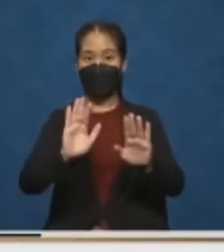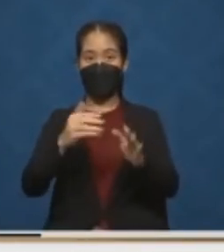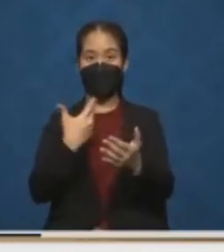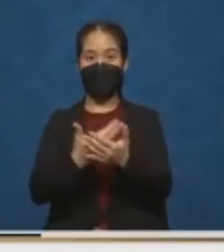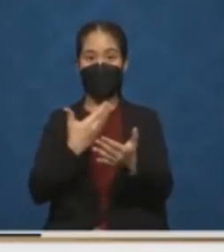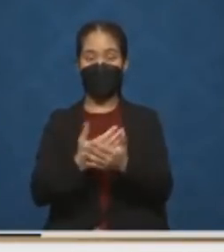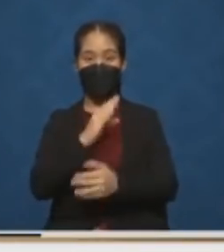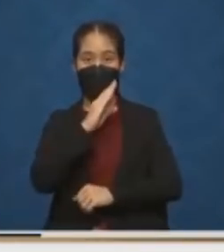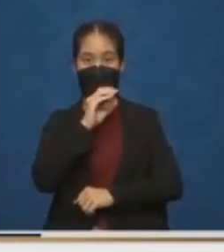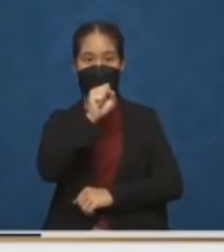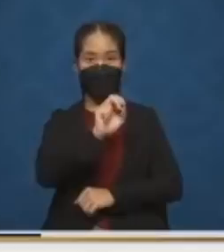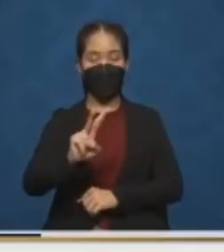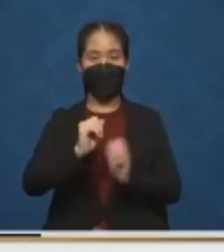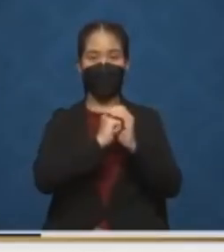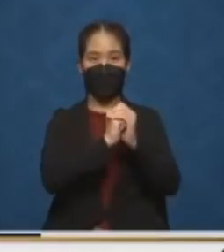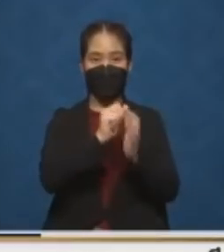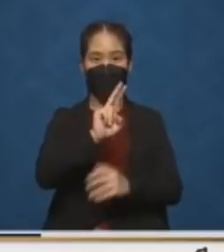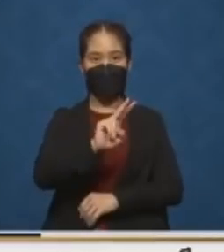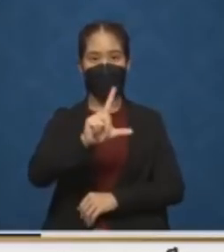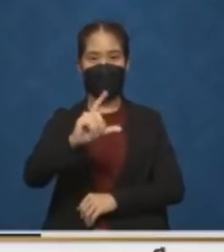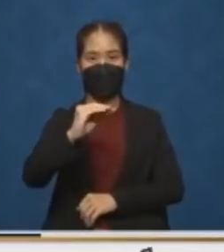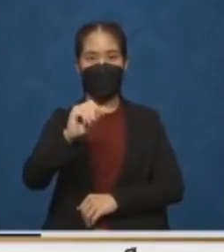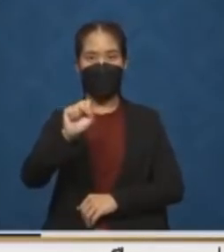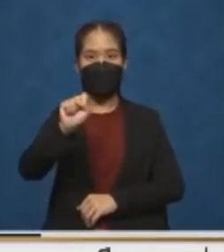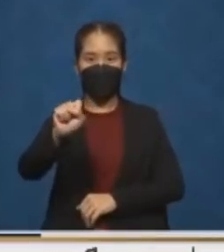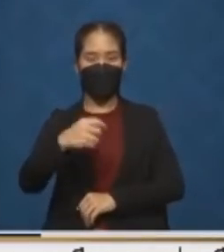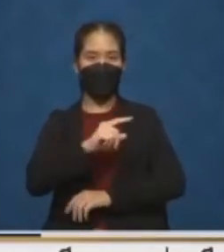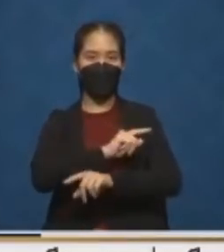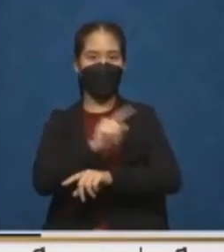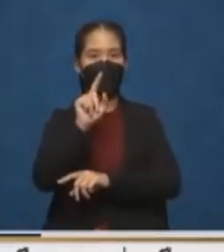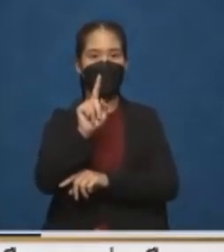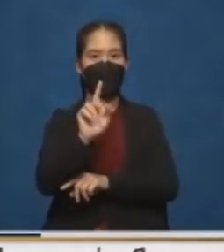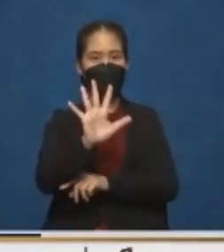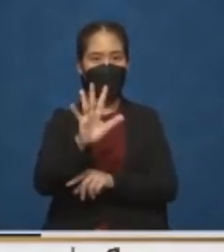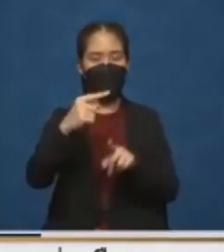ชโนแว็ จำนวน 2 ลานโดดเมวันที่ 5 มกราคม 2964